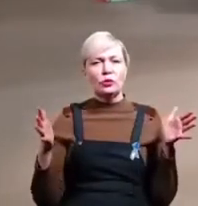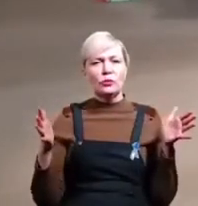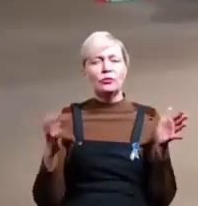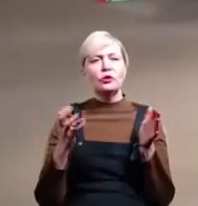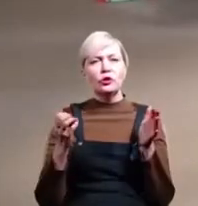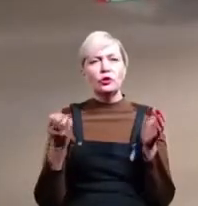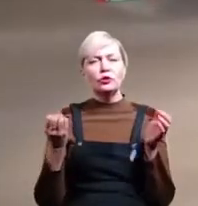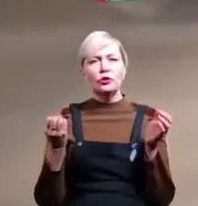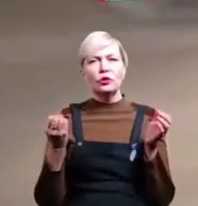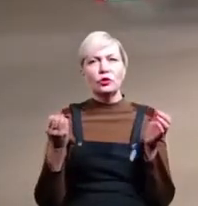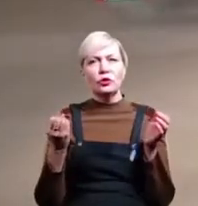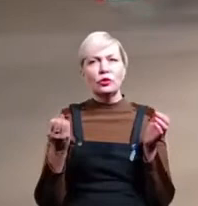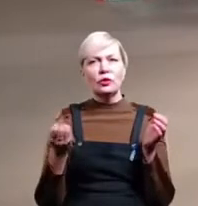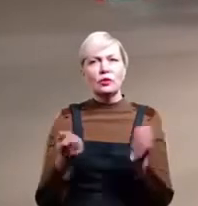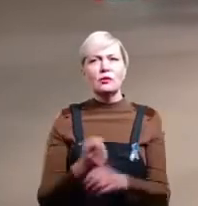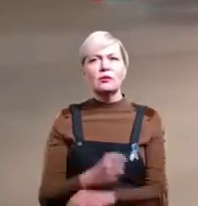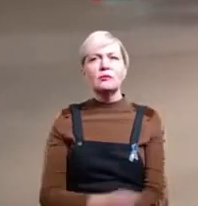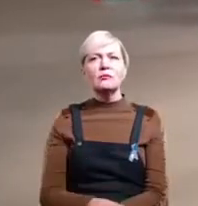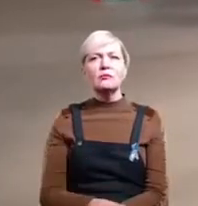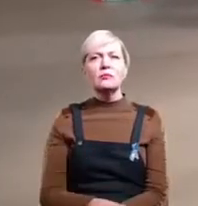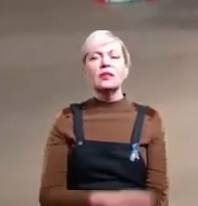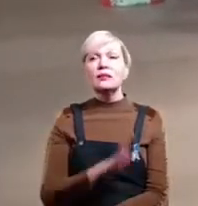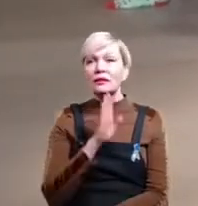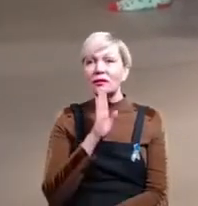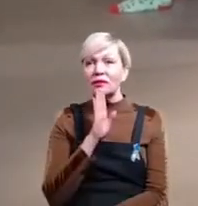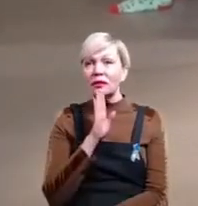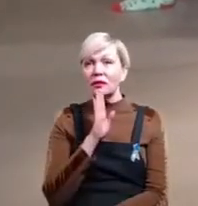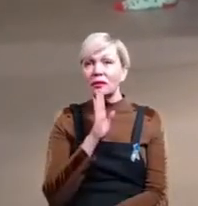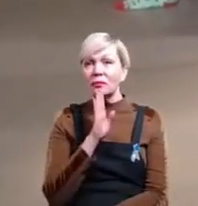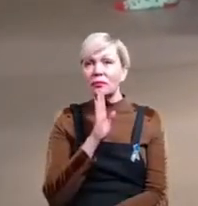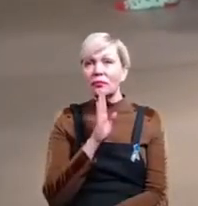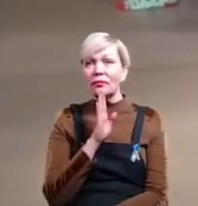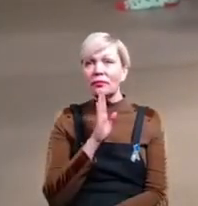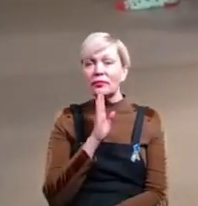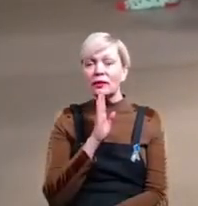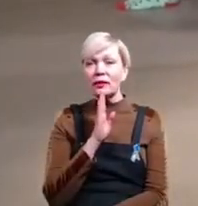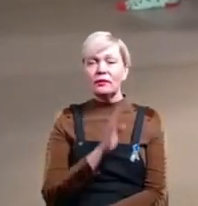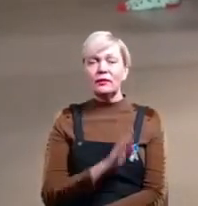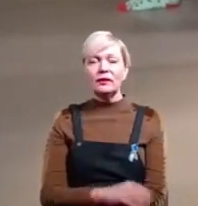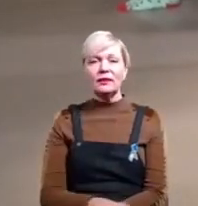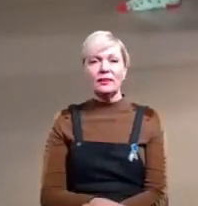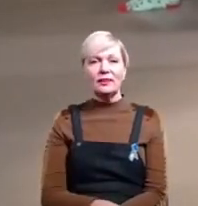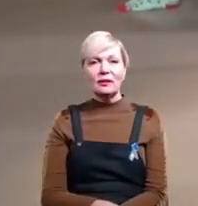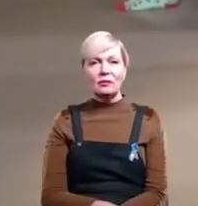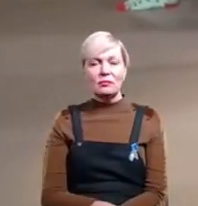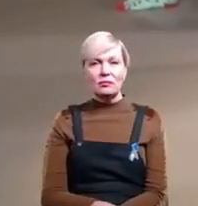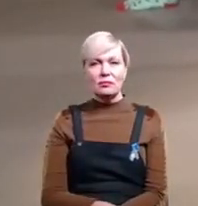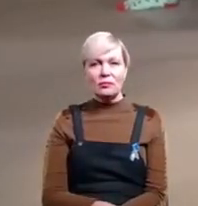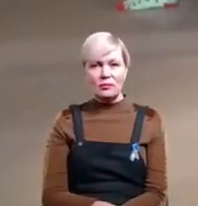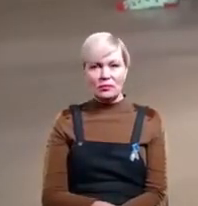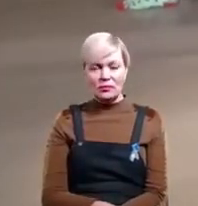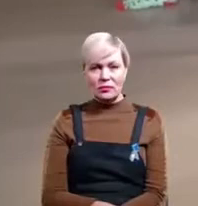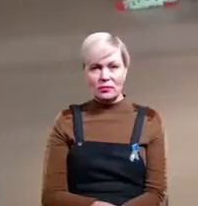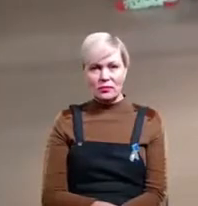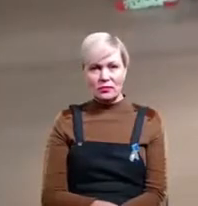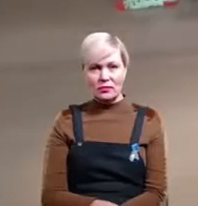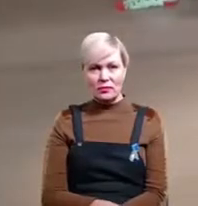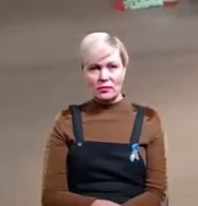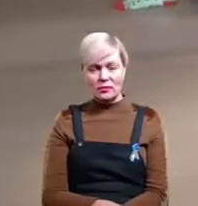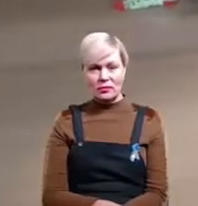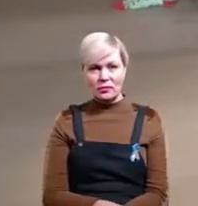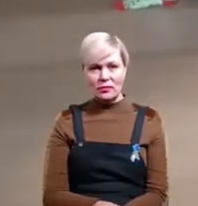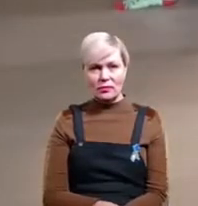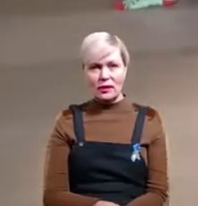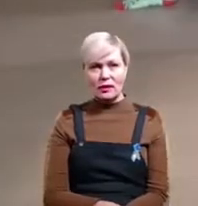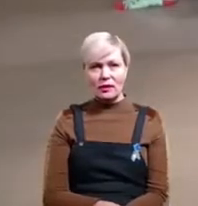Еще. Нет, Наташа, стой, нет. Девочки, ты тоже са. Значит, да, то ты в эту сторону, так,